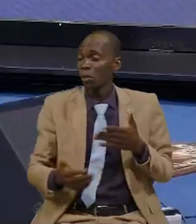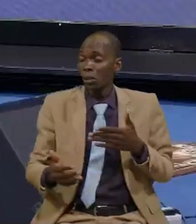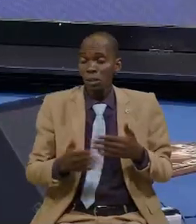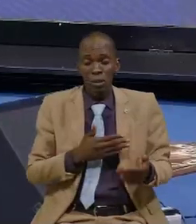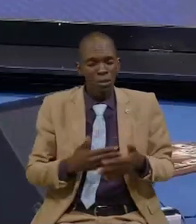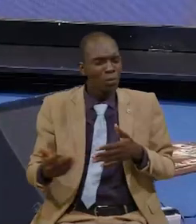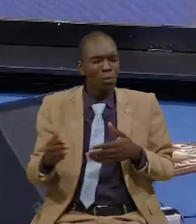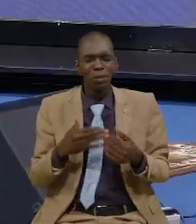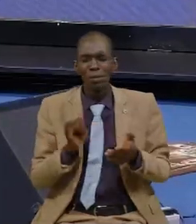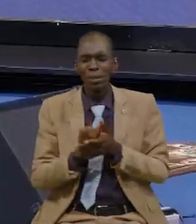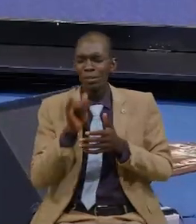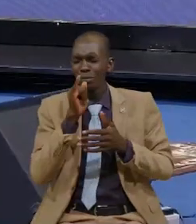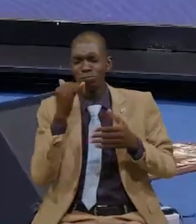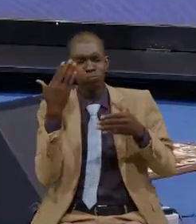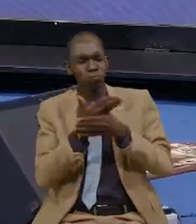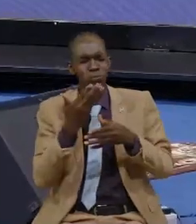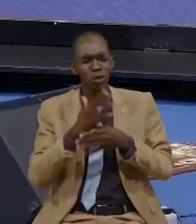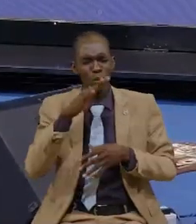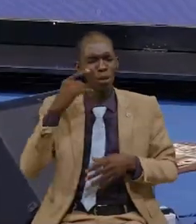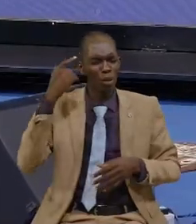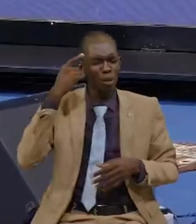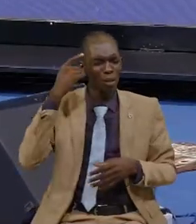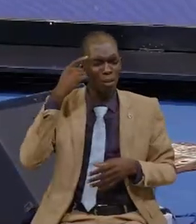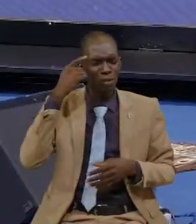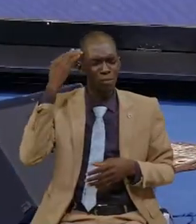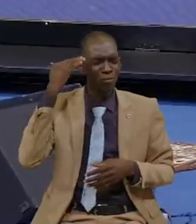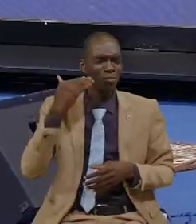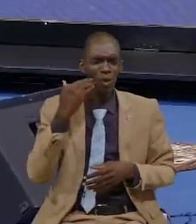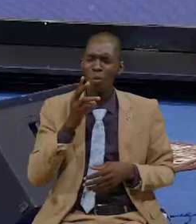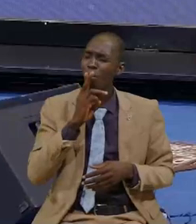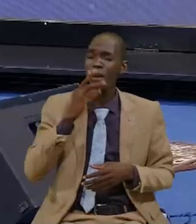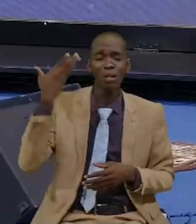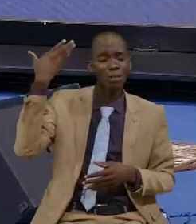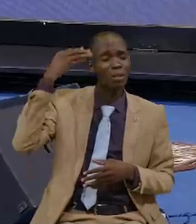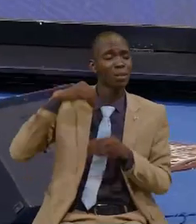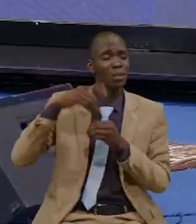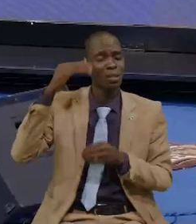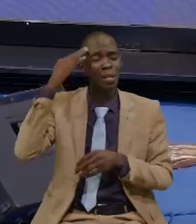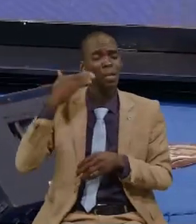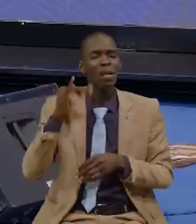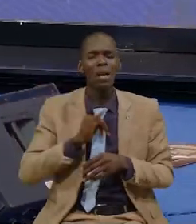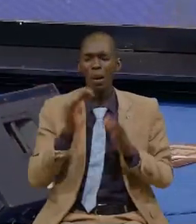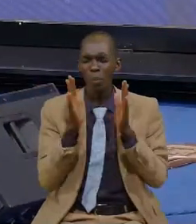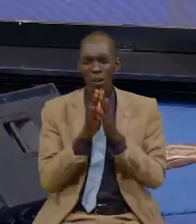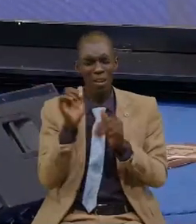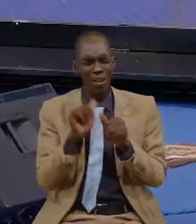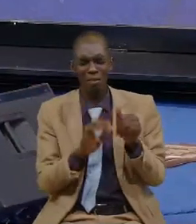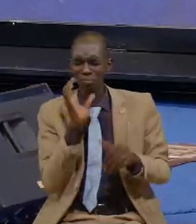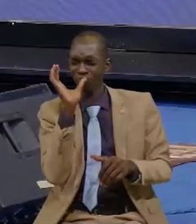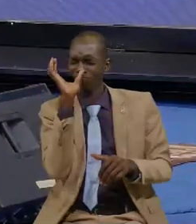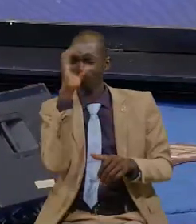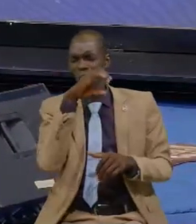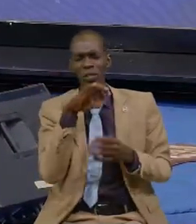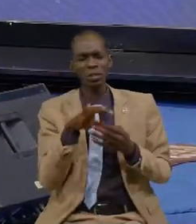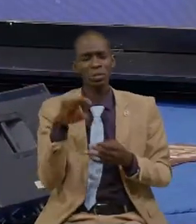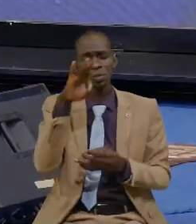Quelle que soit la chose qui dérange ton cerveau, la tête grosse, je